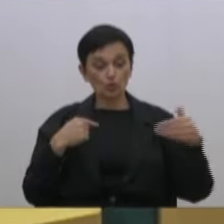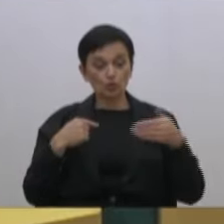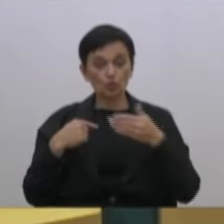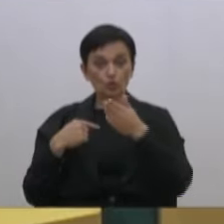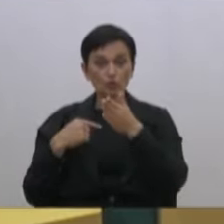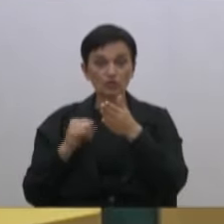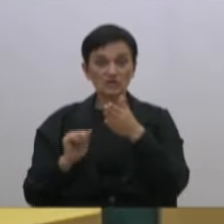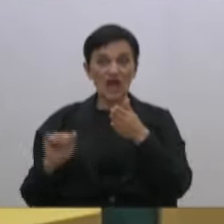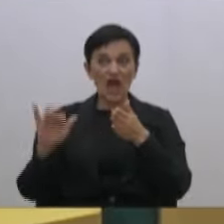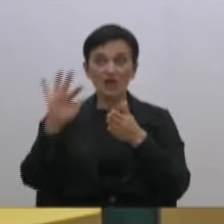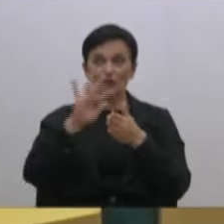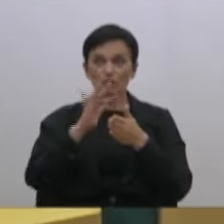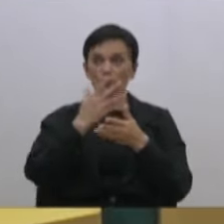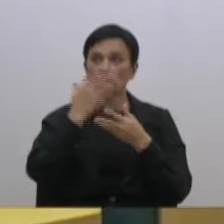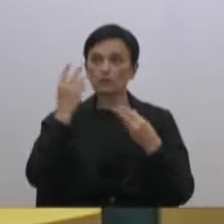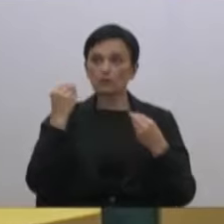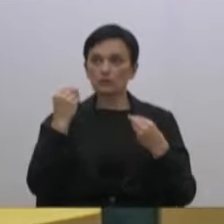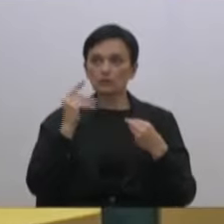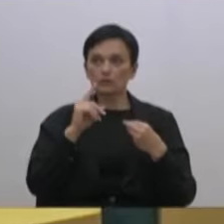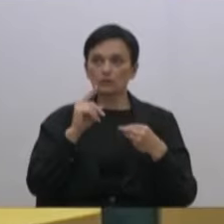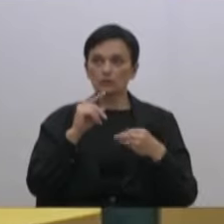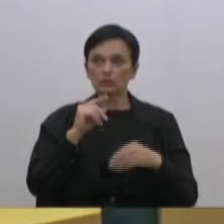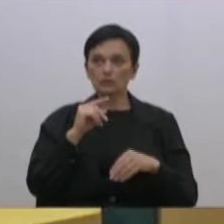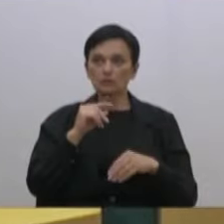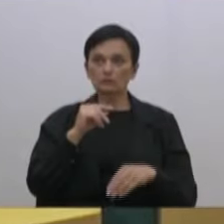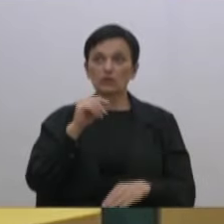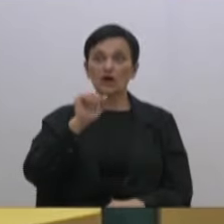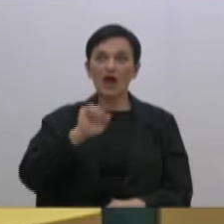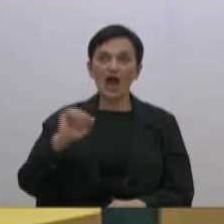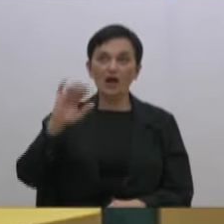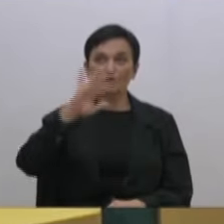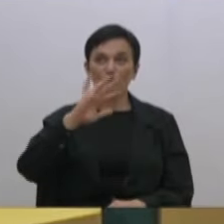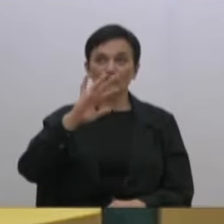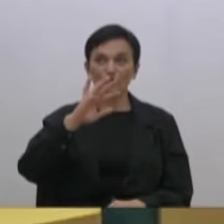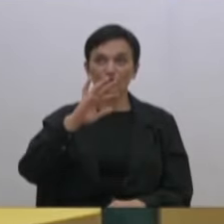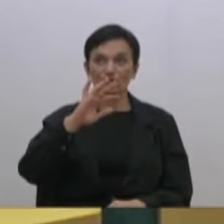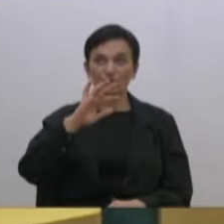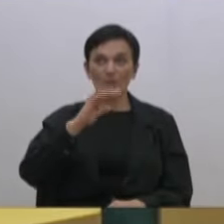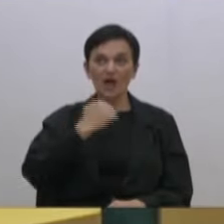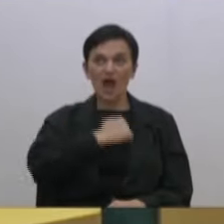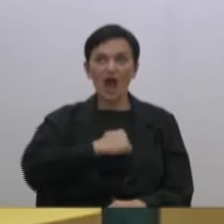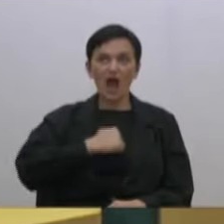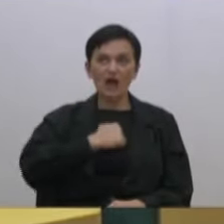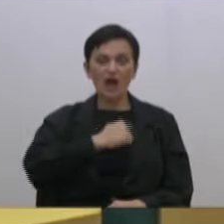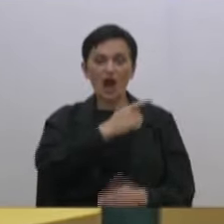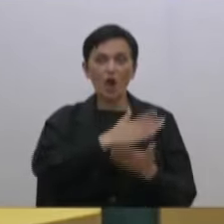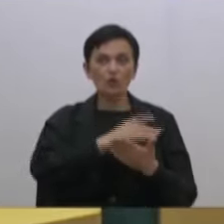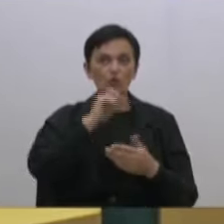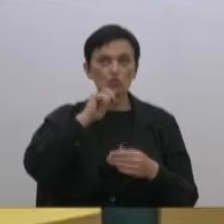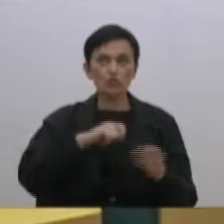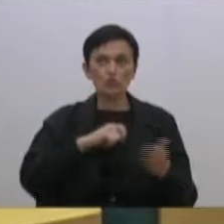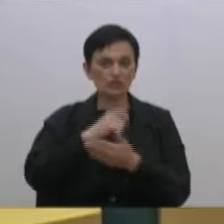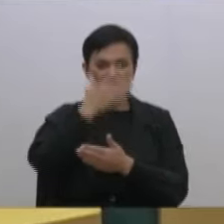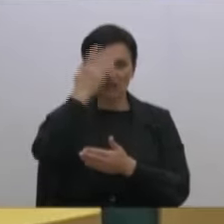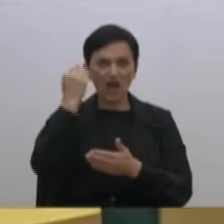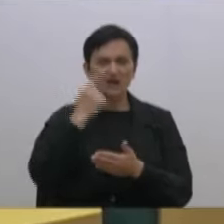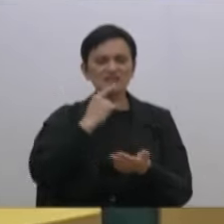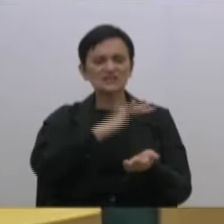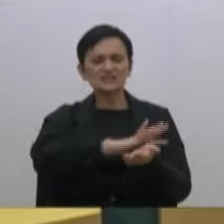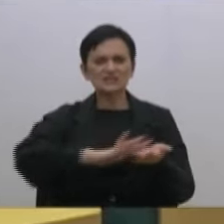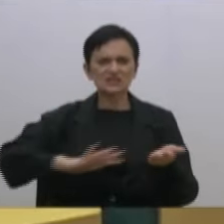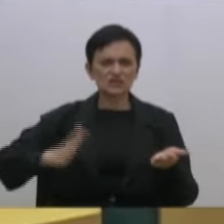ევროპაში. საერთოდ დაავიწყდა ყველას, რომ ევროპა, რუსეთი არის აგრესორი უკრაინაში, რომ მიდის იქ სისხლის